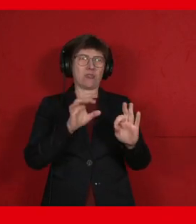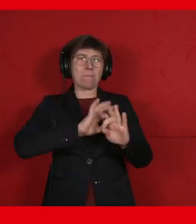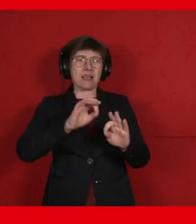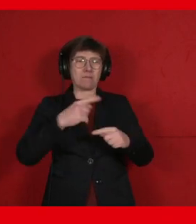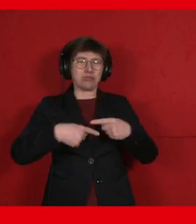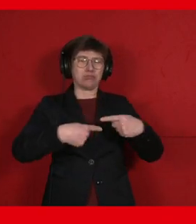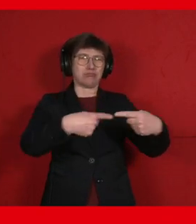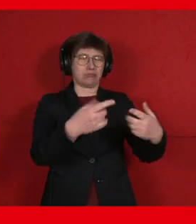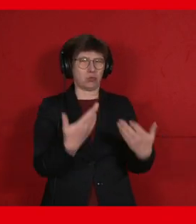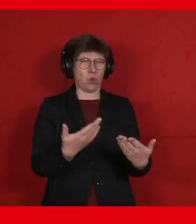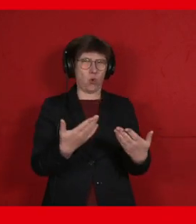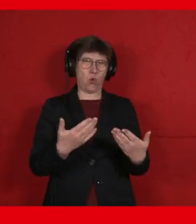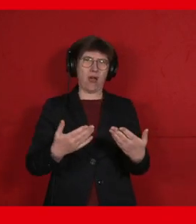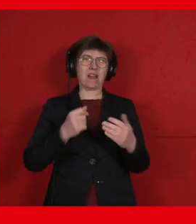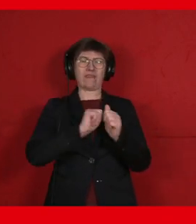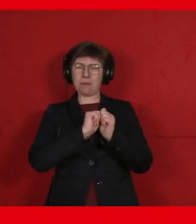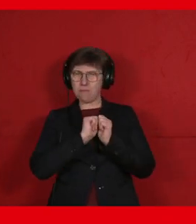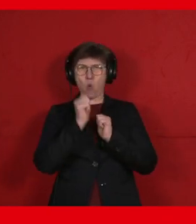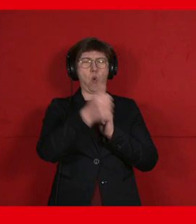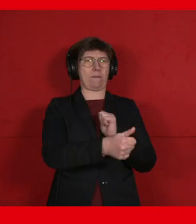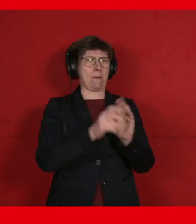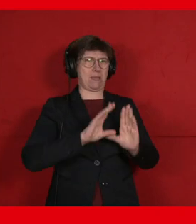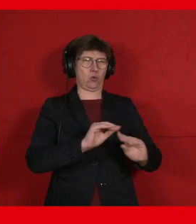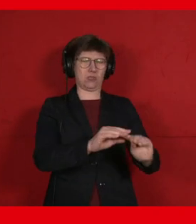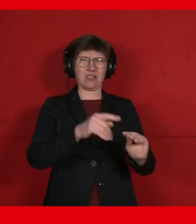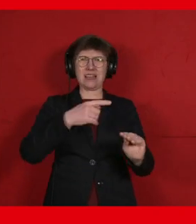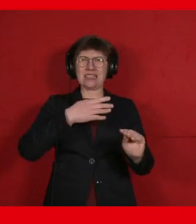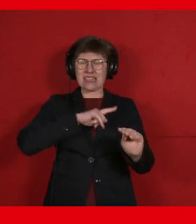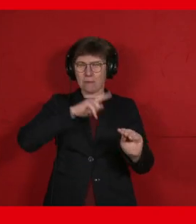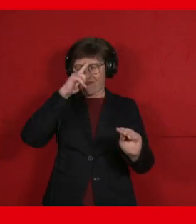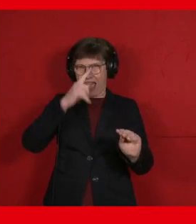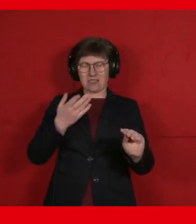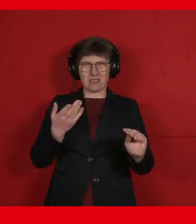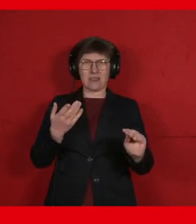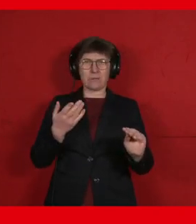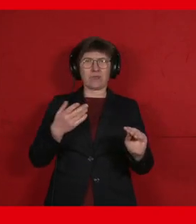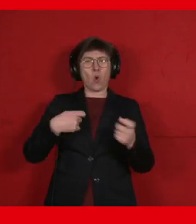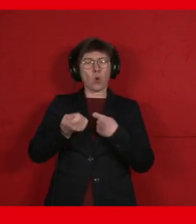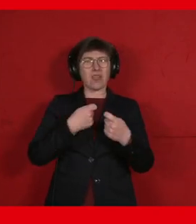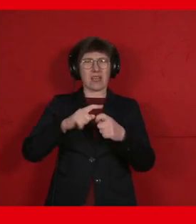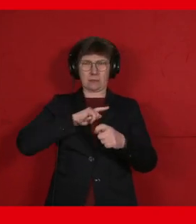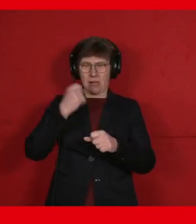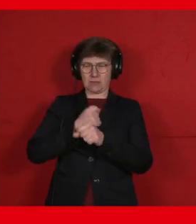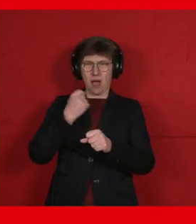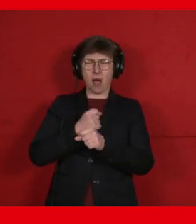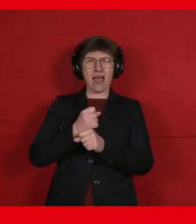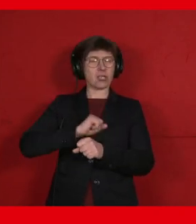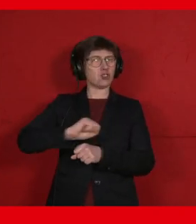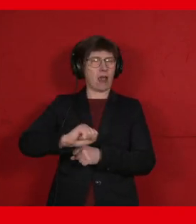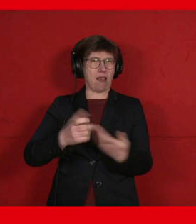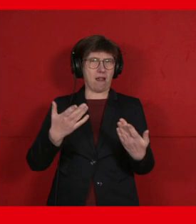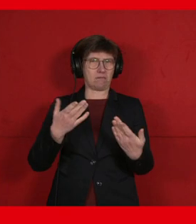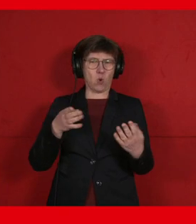besten vielleicht sogar einen Vorsprung hat im Einsatz. Und ich kann mich damals erinnern, dass das Unternehmen, bei dem ich gearbeitet habe, schnell